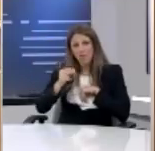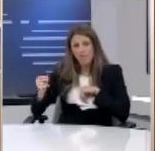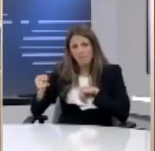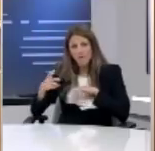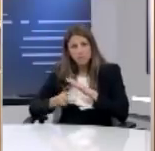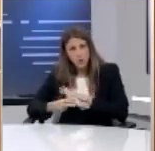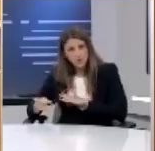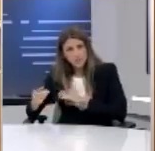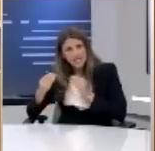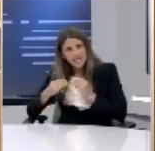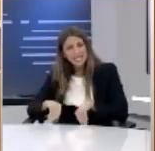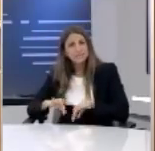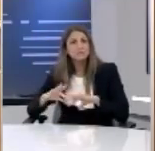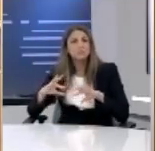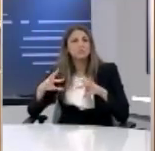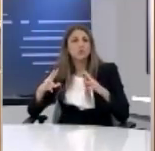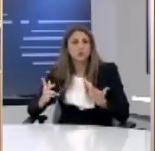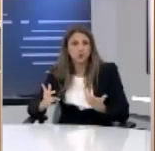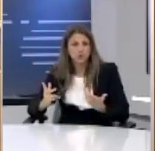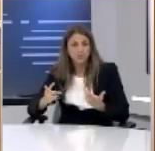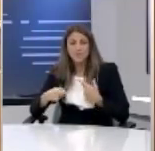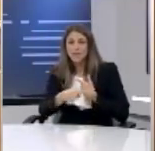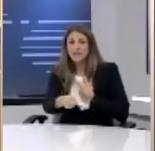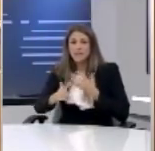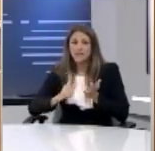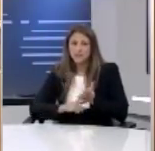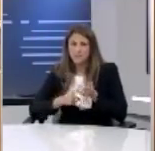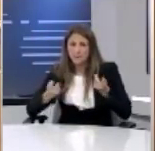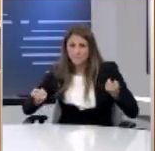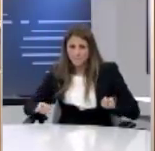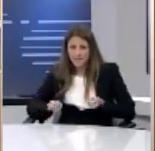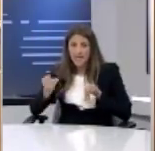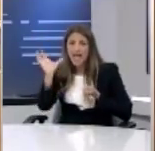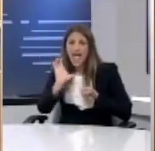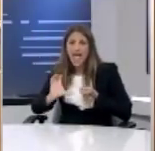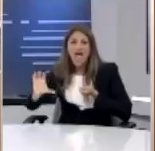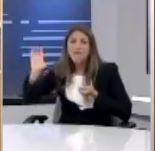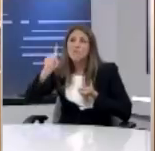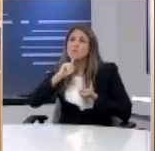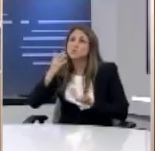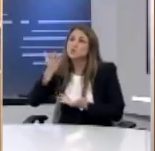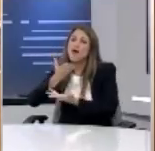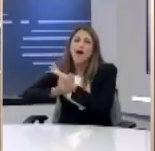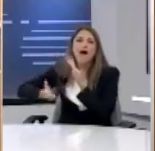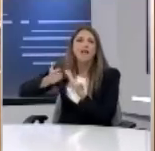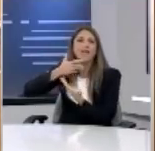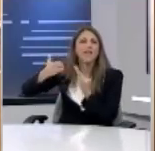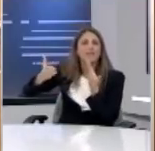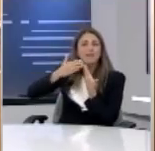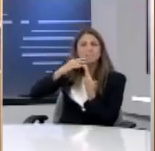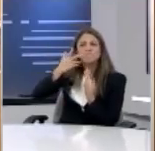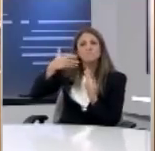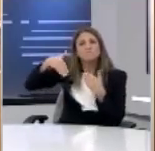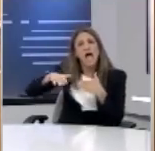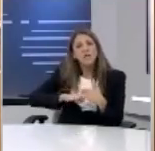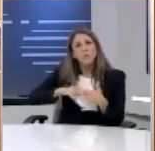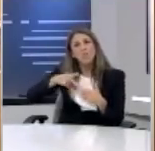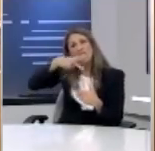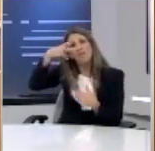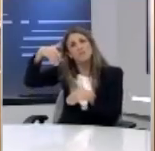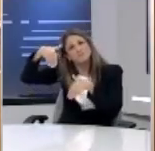Ακολουθήστε την Ευρώπη της αλληλεγγύης και των ανθρώπινων δικαιωμάτων, όχι την Ευρώπη